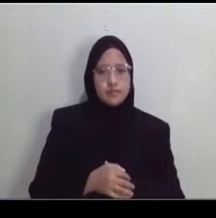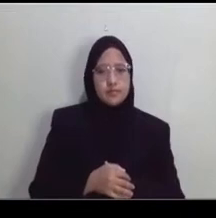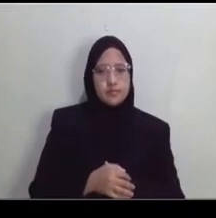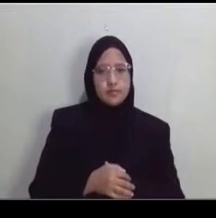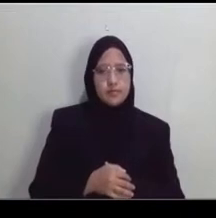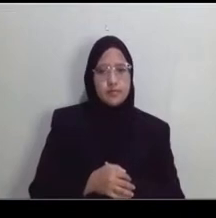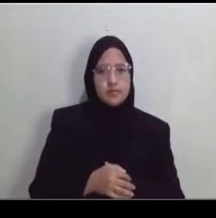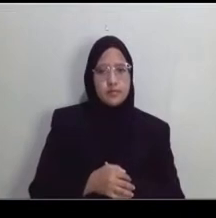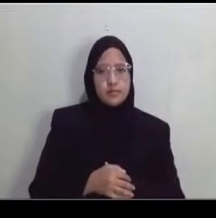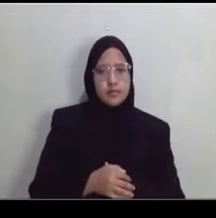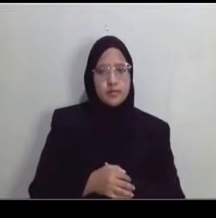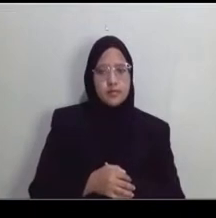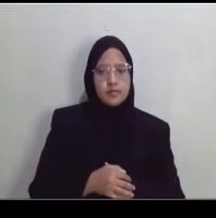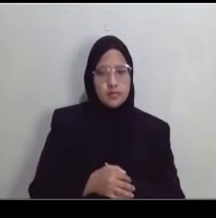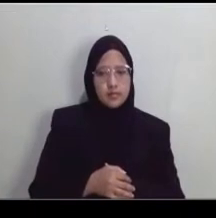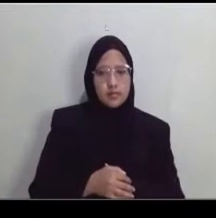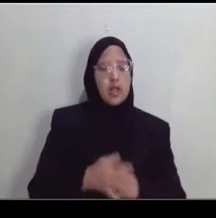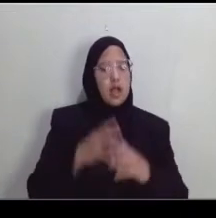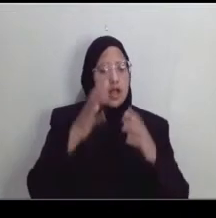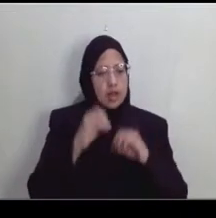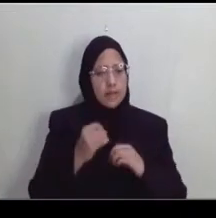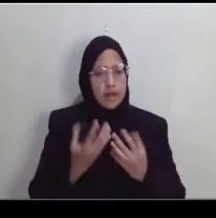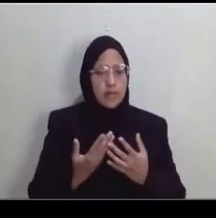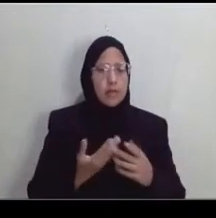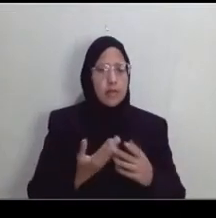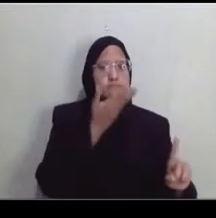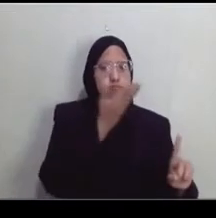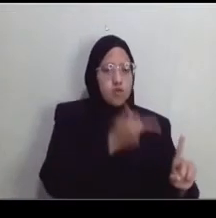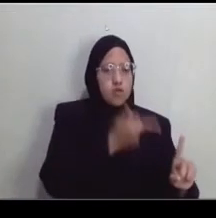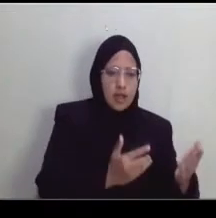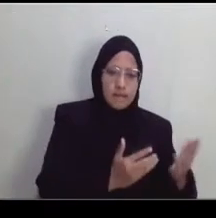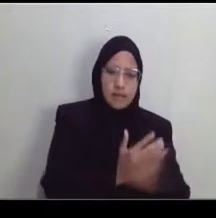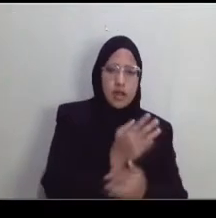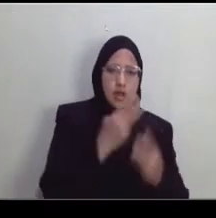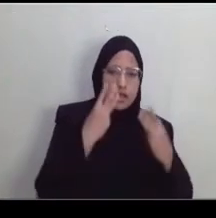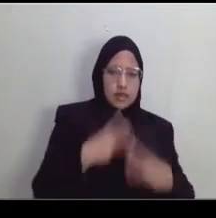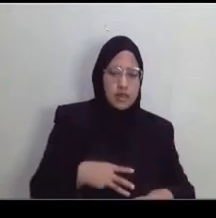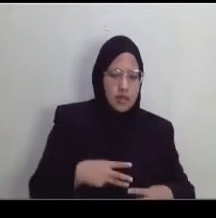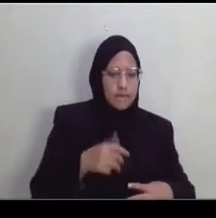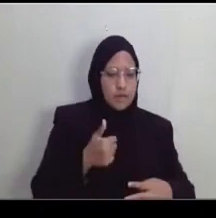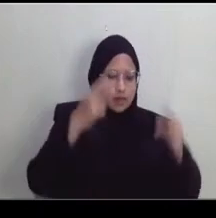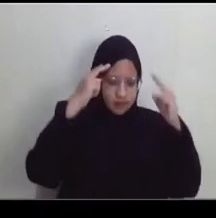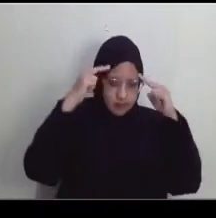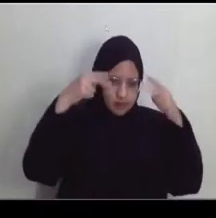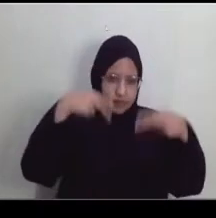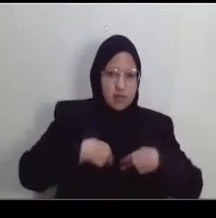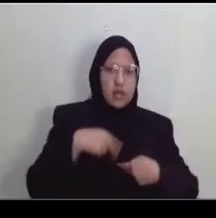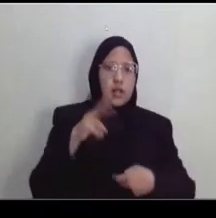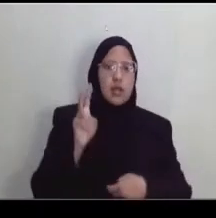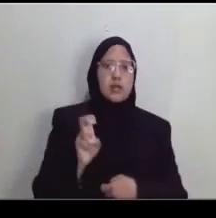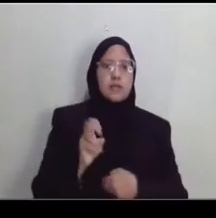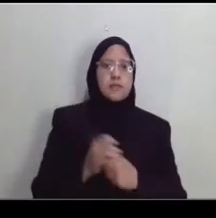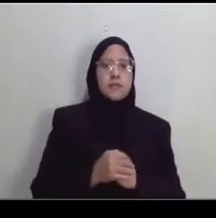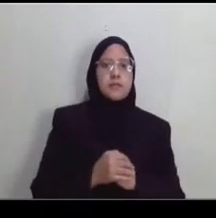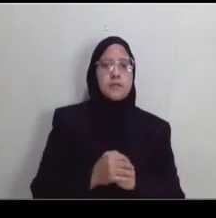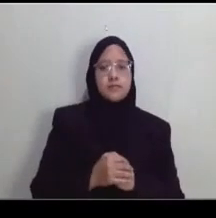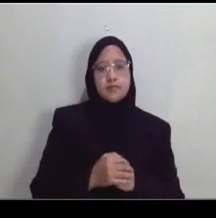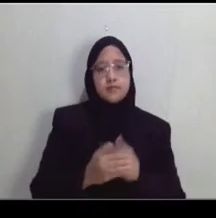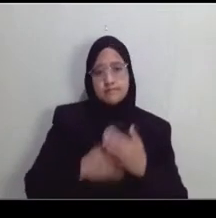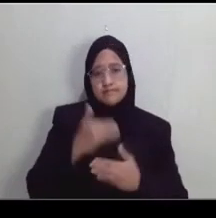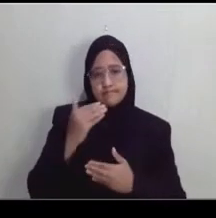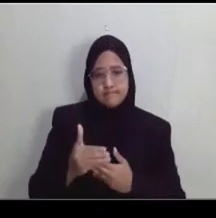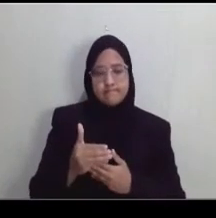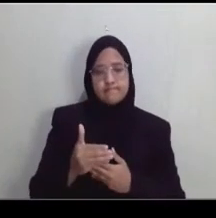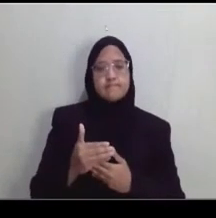yang dijatuhkan atas pelanggaran etika yang dilakukan Hakim terlapor apabila kemudian